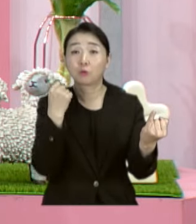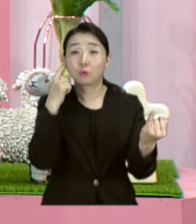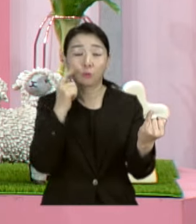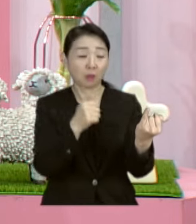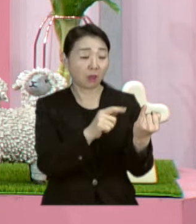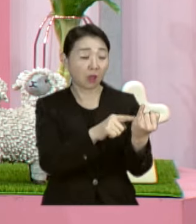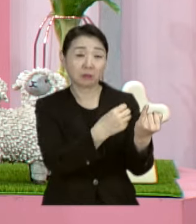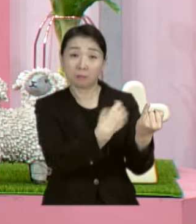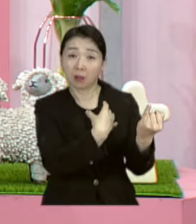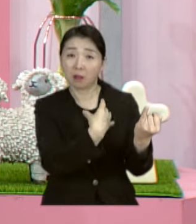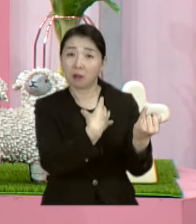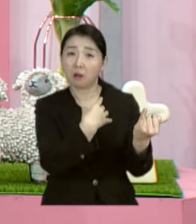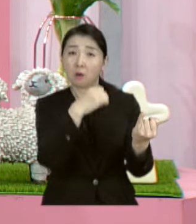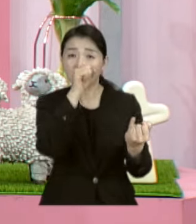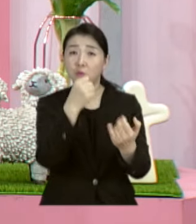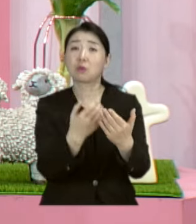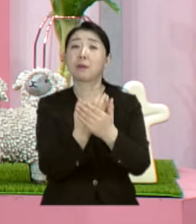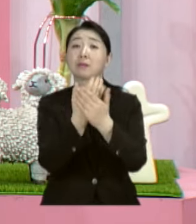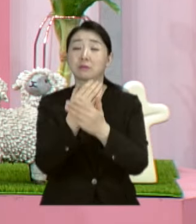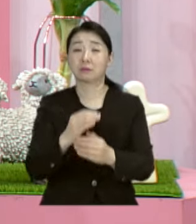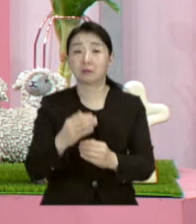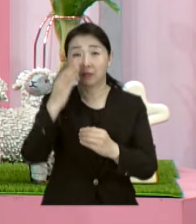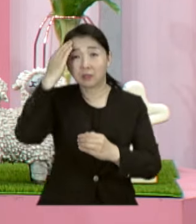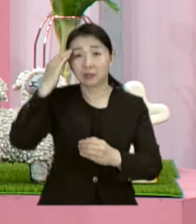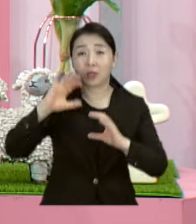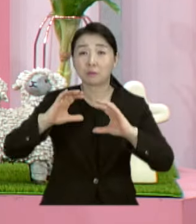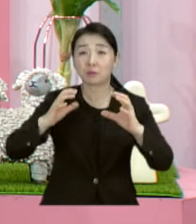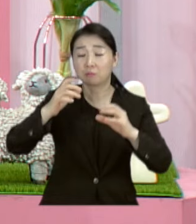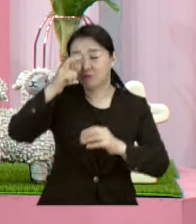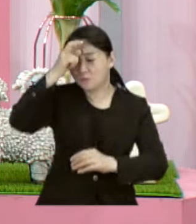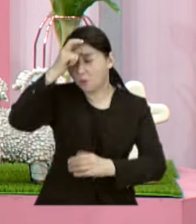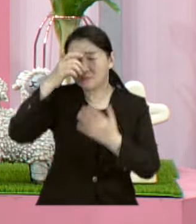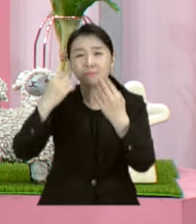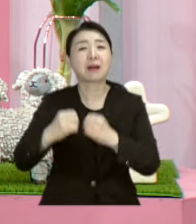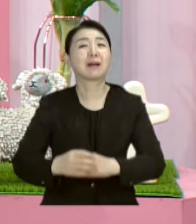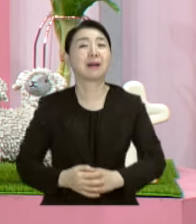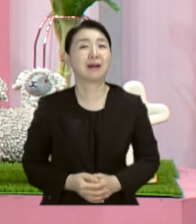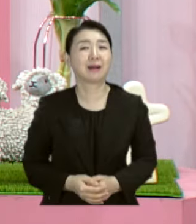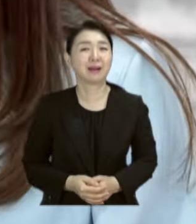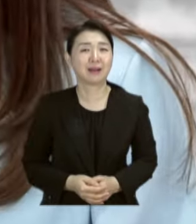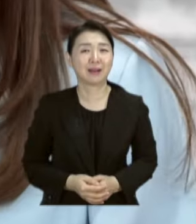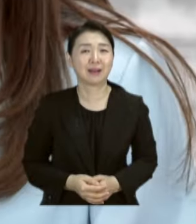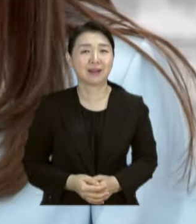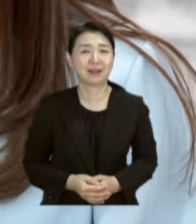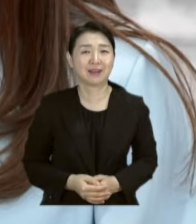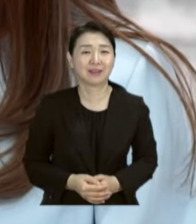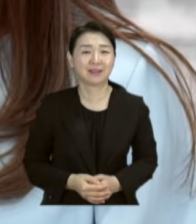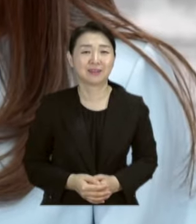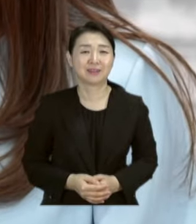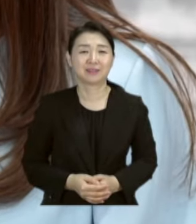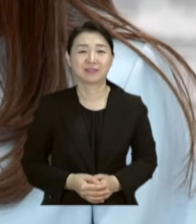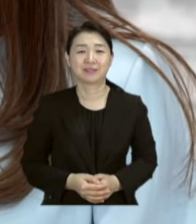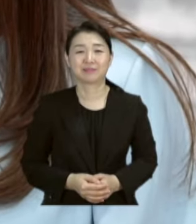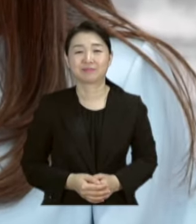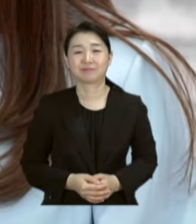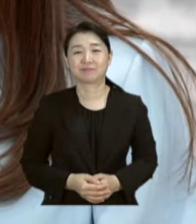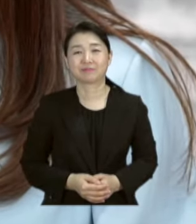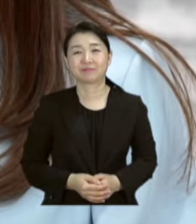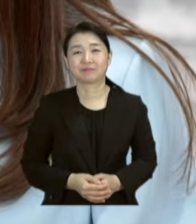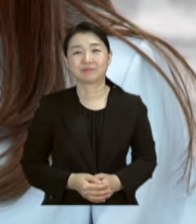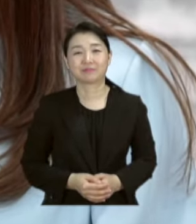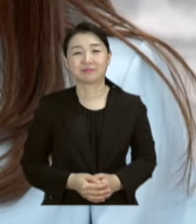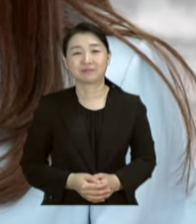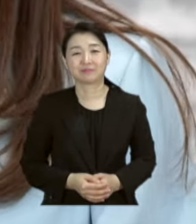그래도 마지막에는 제가 아내 이야기를 듣습니다. 왜? 예. 아내 이야기 들으면 좋아지잖아요. 그렇죠. 대한민국의 남자들이